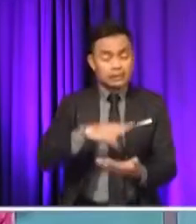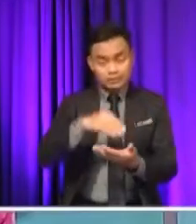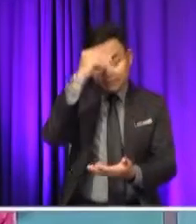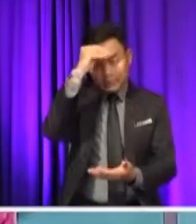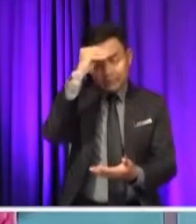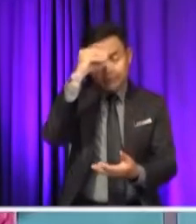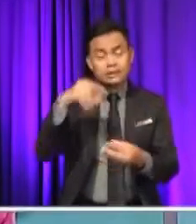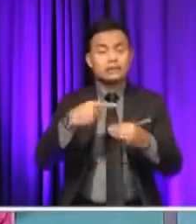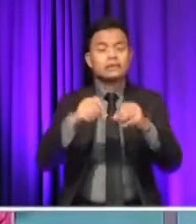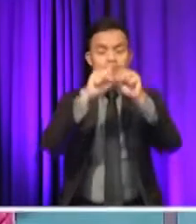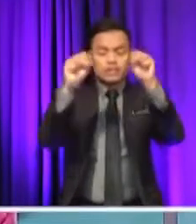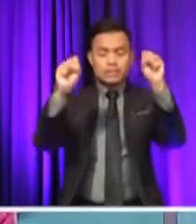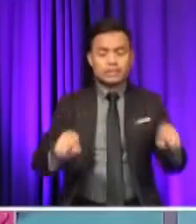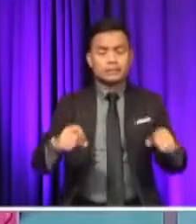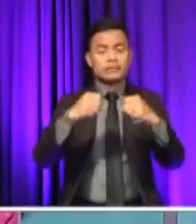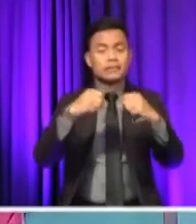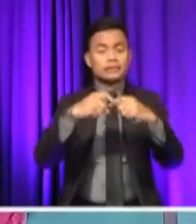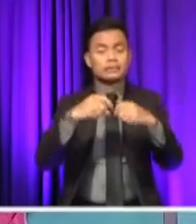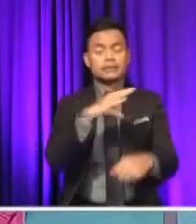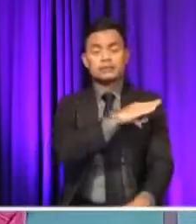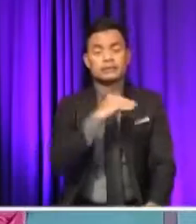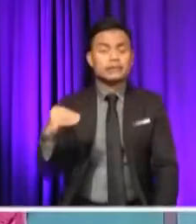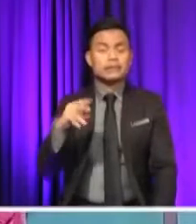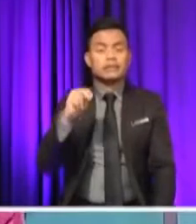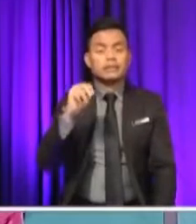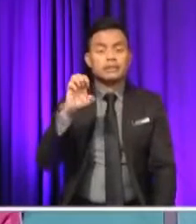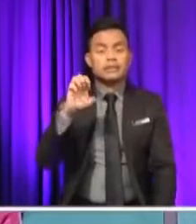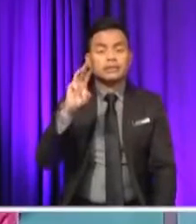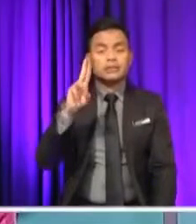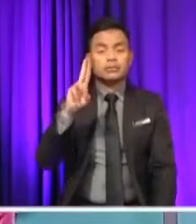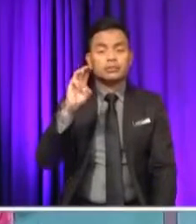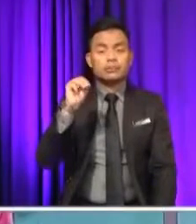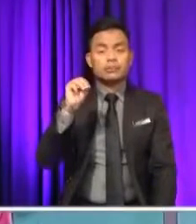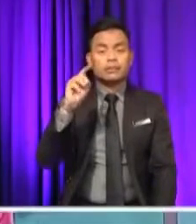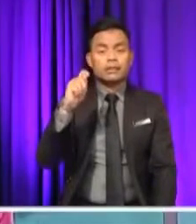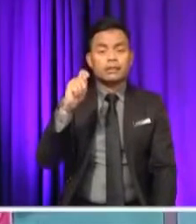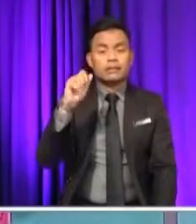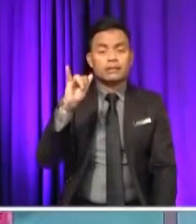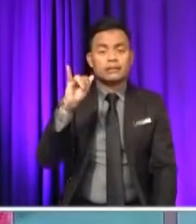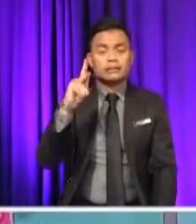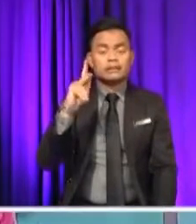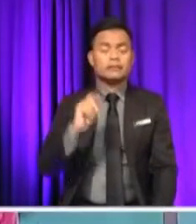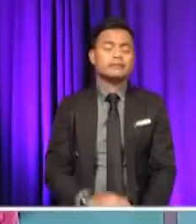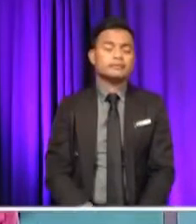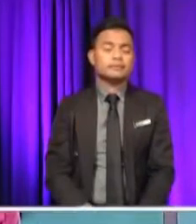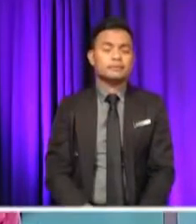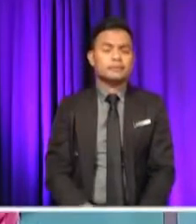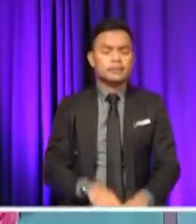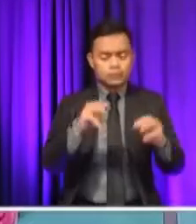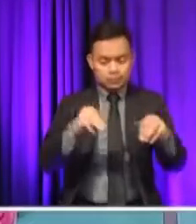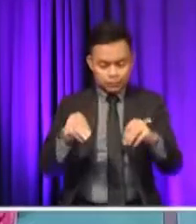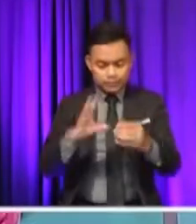pneumatik. Okey, silakan, Cikgu. Okey ni jadi pelajar-pelajar dia belajar banyak tajuk-tajuk. Ini